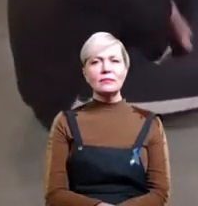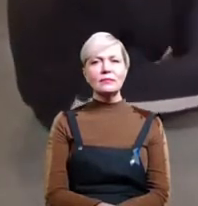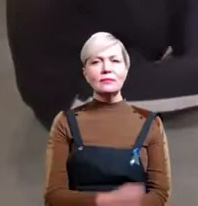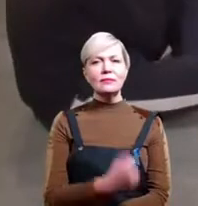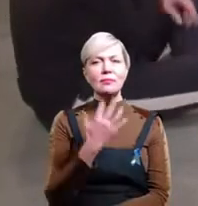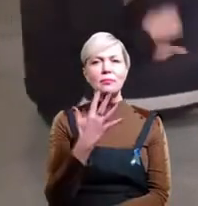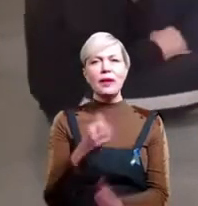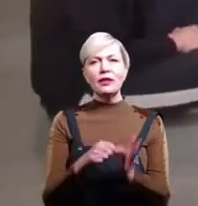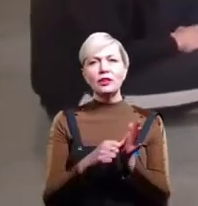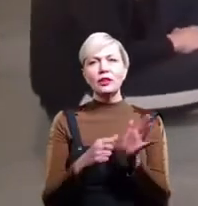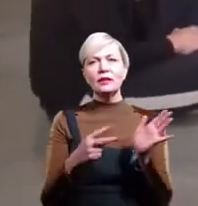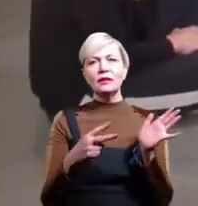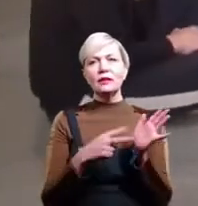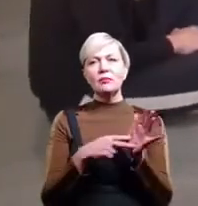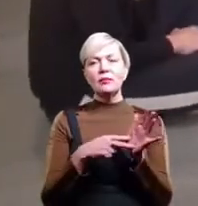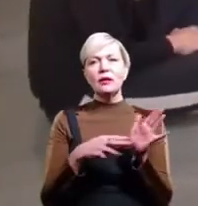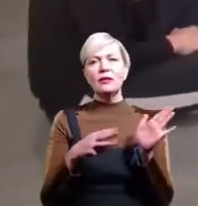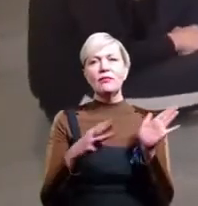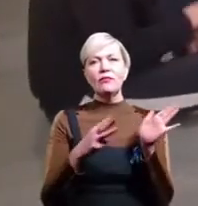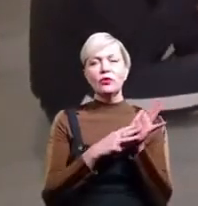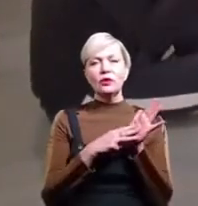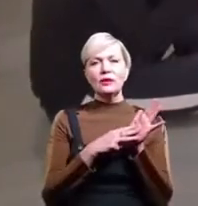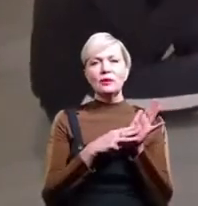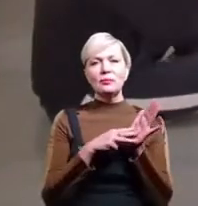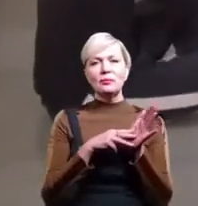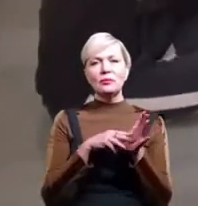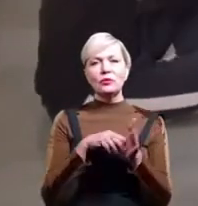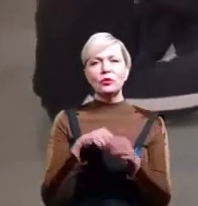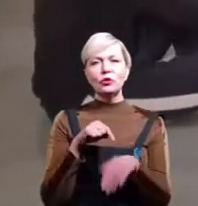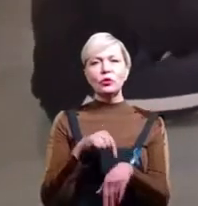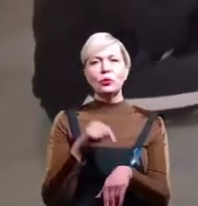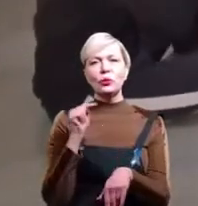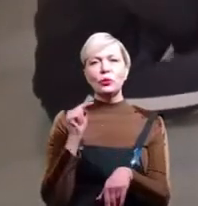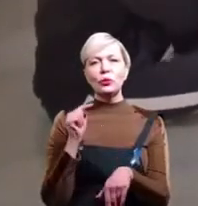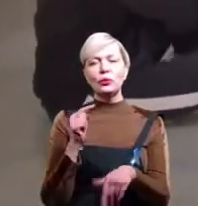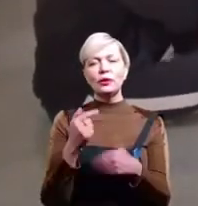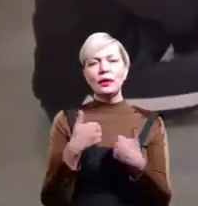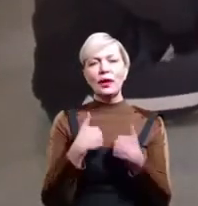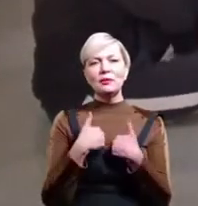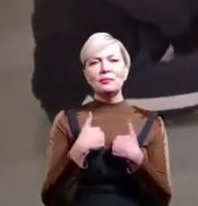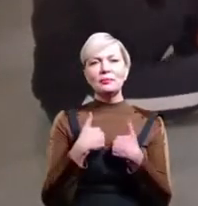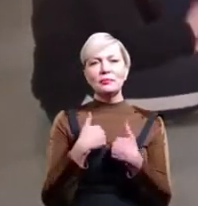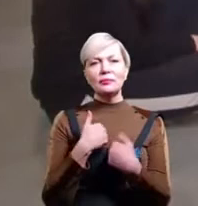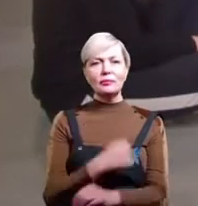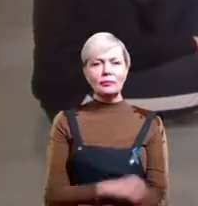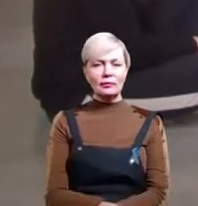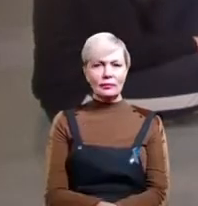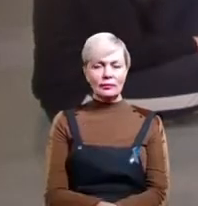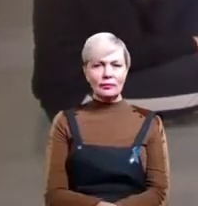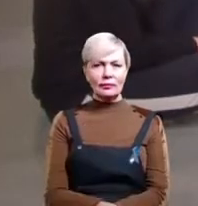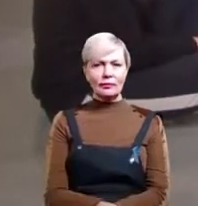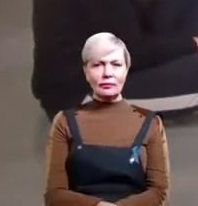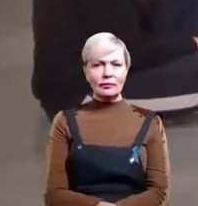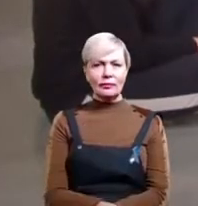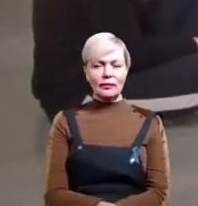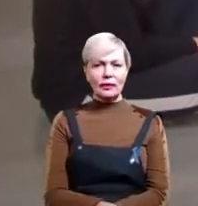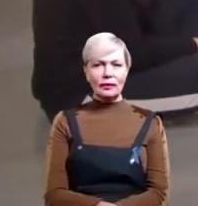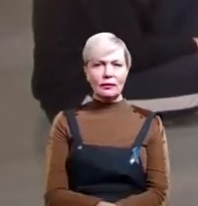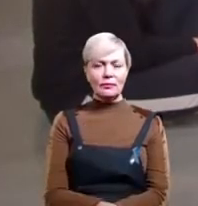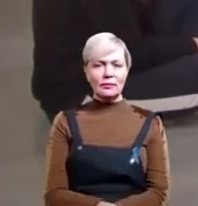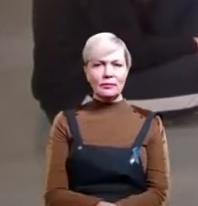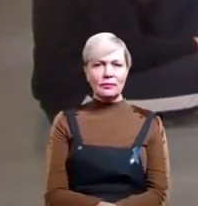Пять, шесть, семь, восемь. Чую я. Еще разок. Раз, два, три, четыре,